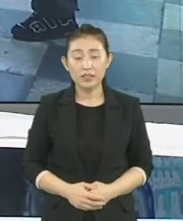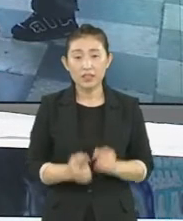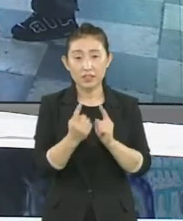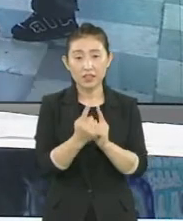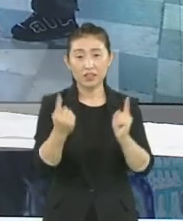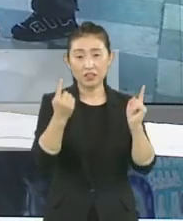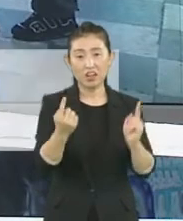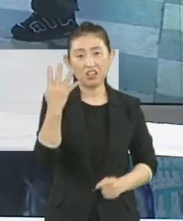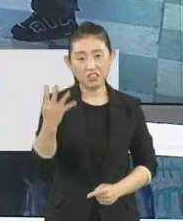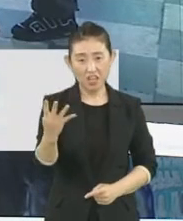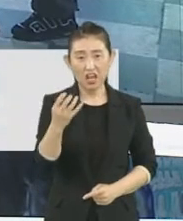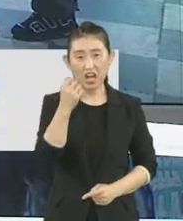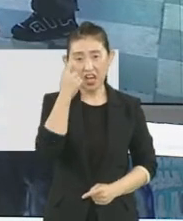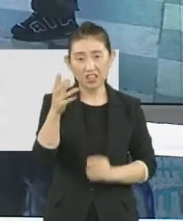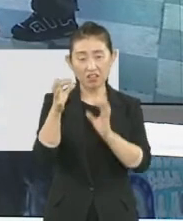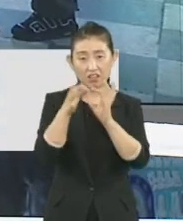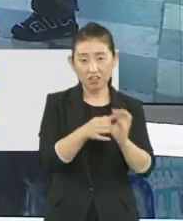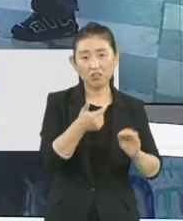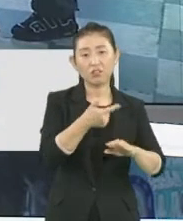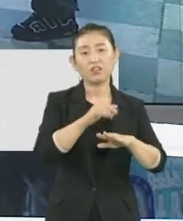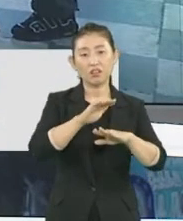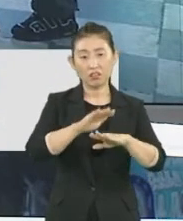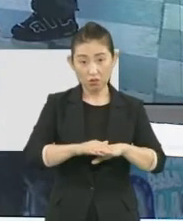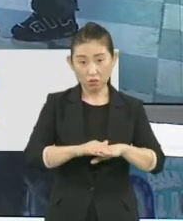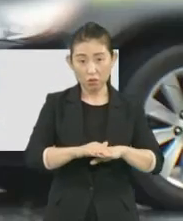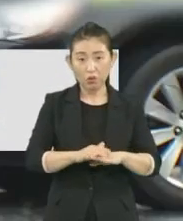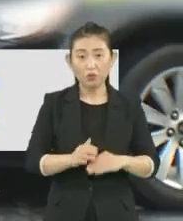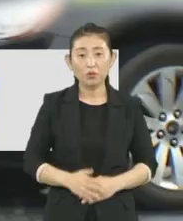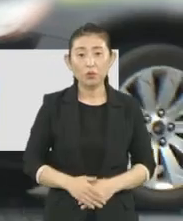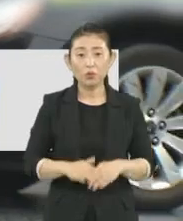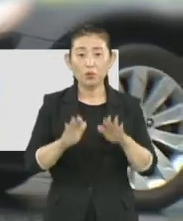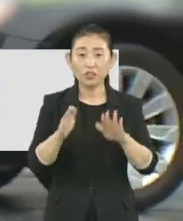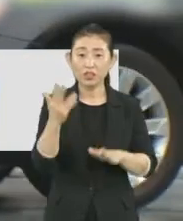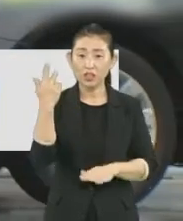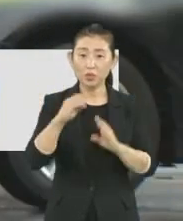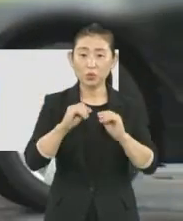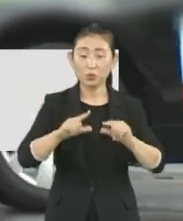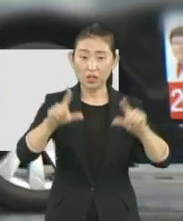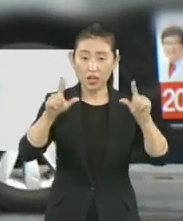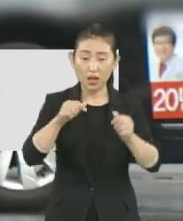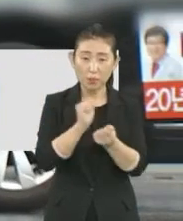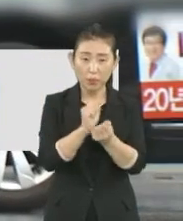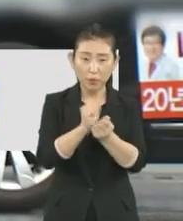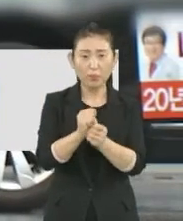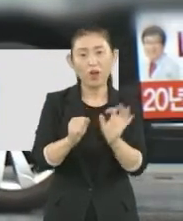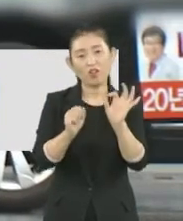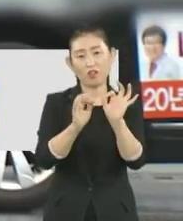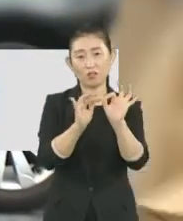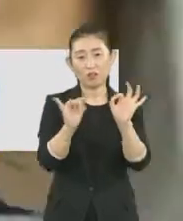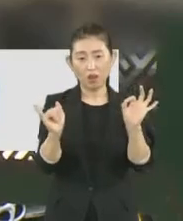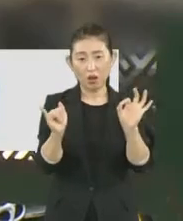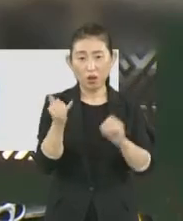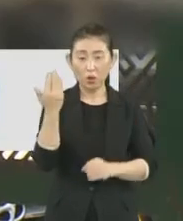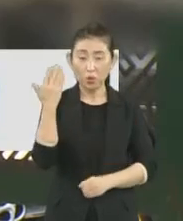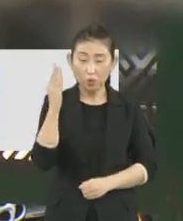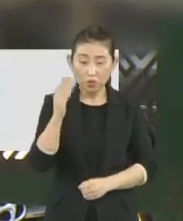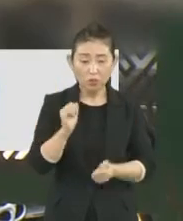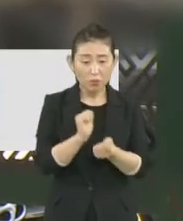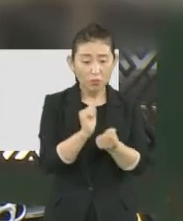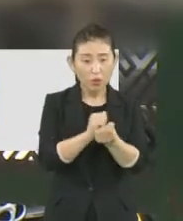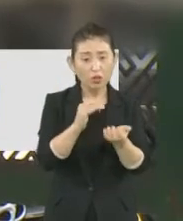거리두기 4단계가 한달 넘게 시행중에 대전에서 5 13일 만인 지난 토요일 10명 대 확장자가 나온데 이어